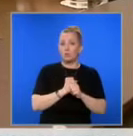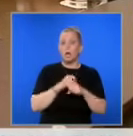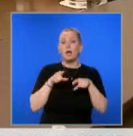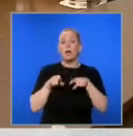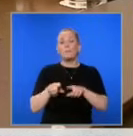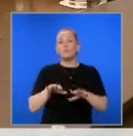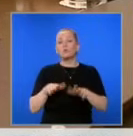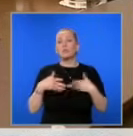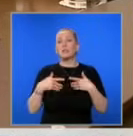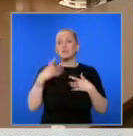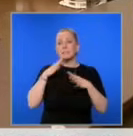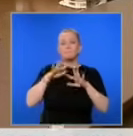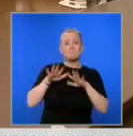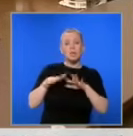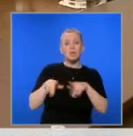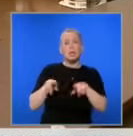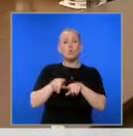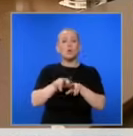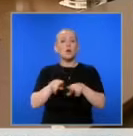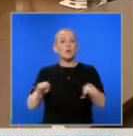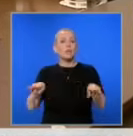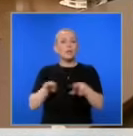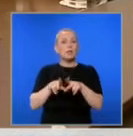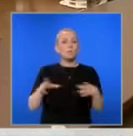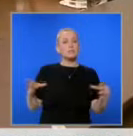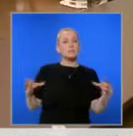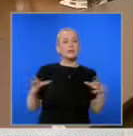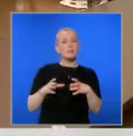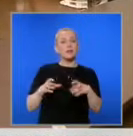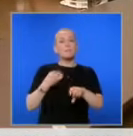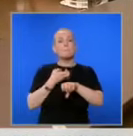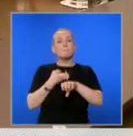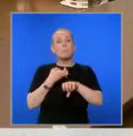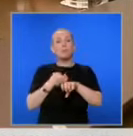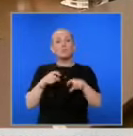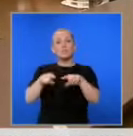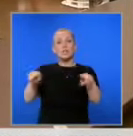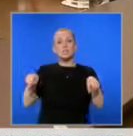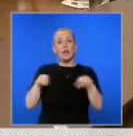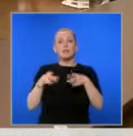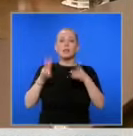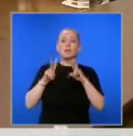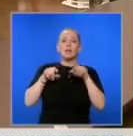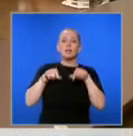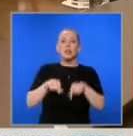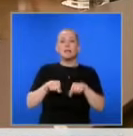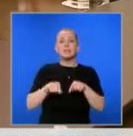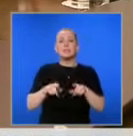а по-скоро на нас не приличат като на роднините, които са събрали в болничната стая, за да решат днес ли да